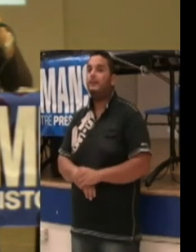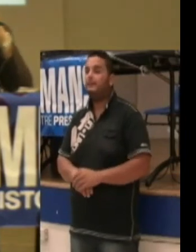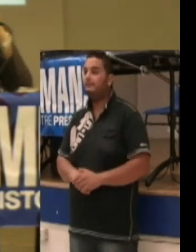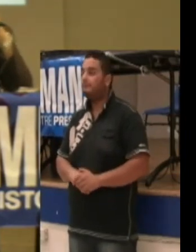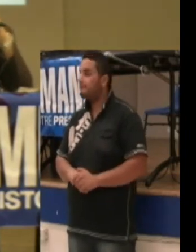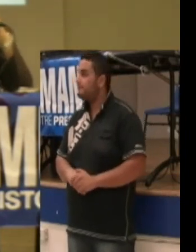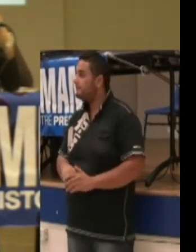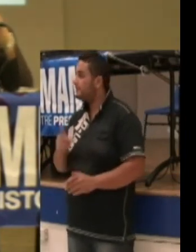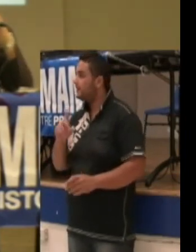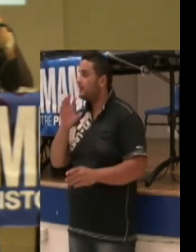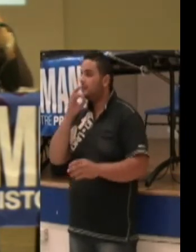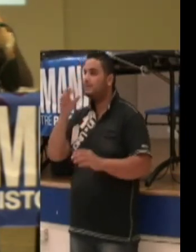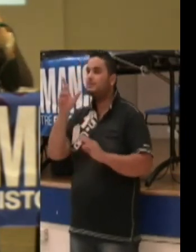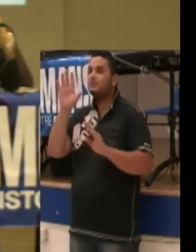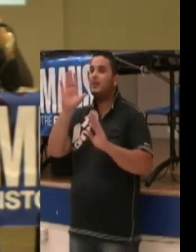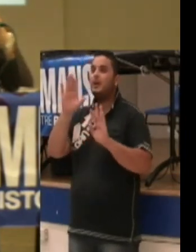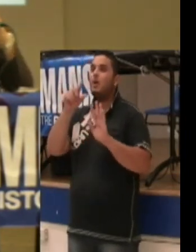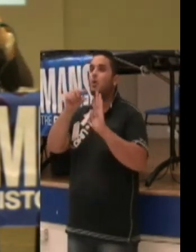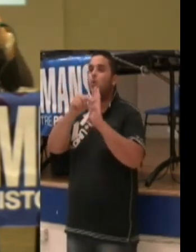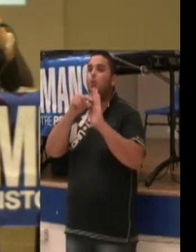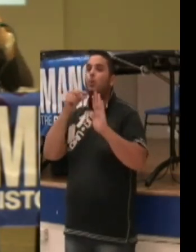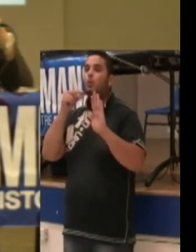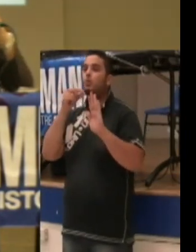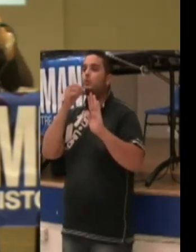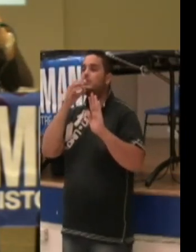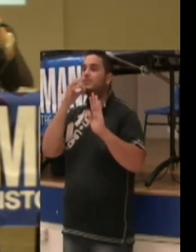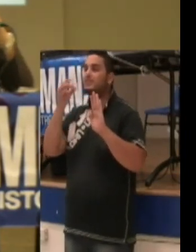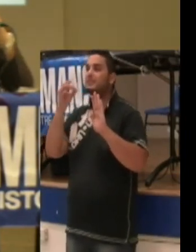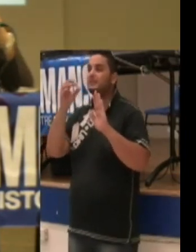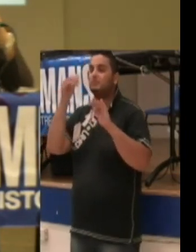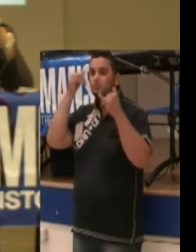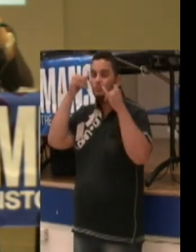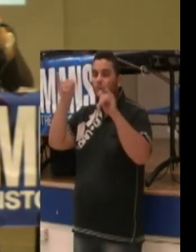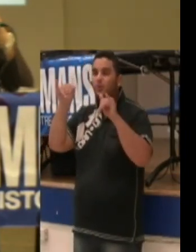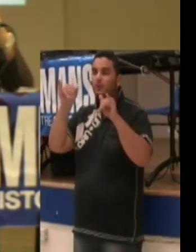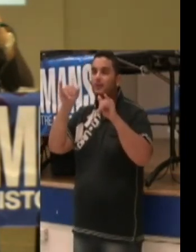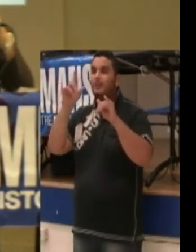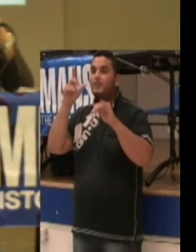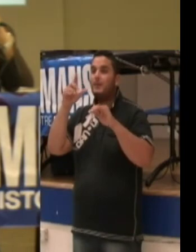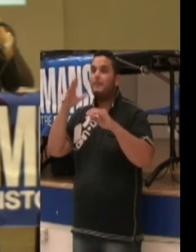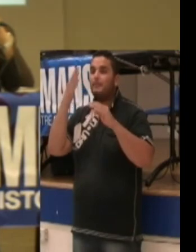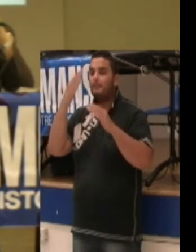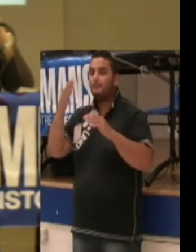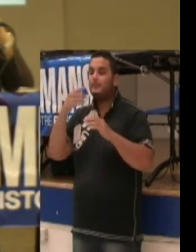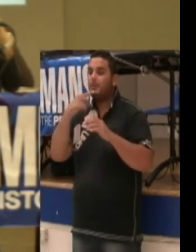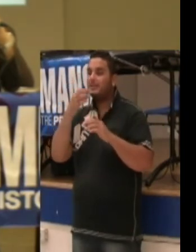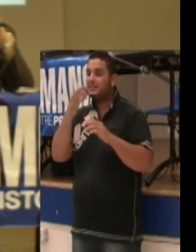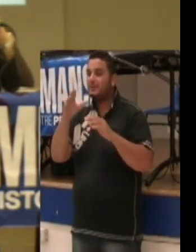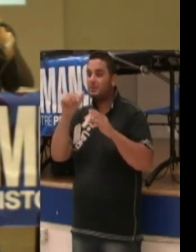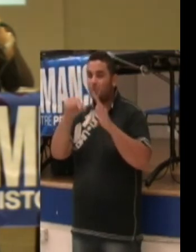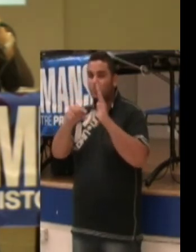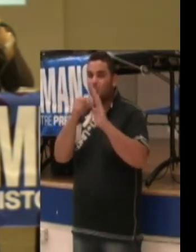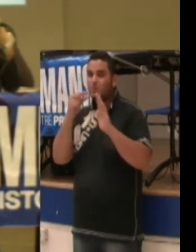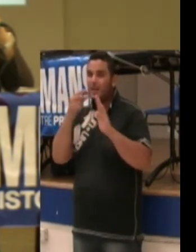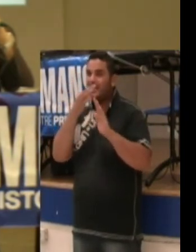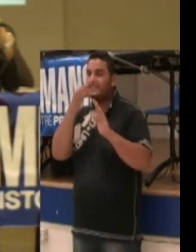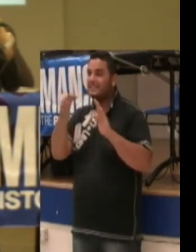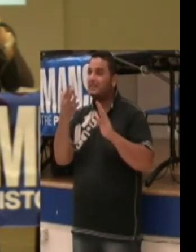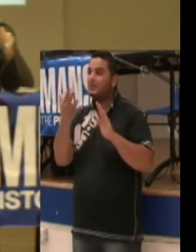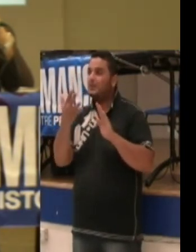wa ta'ala sur le Baqara dit, sur Ben Israël, dit « Waïd faraqna bikum al-bahr ». Nous avons, Allah subhanahu wa ta'ala, il a scindé la mer en